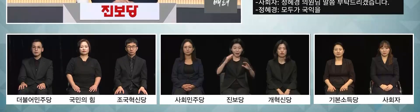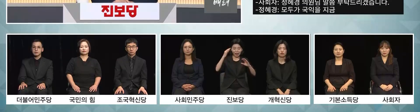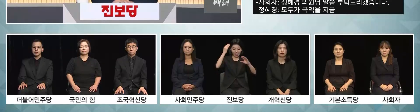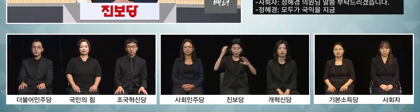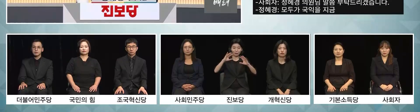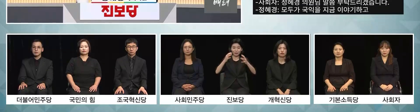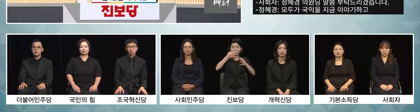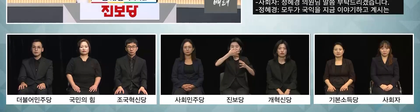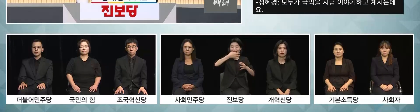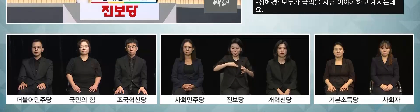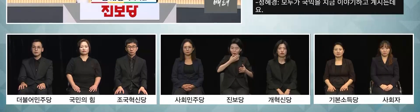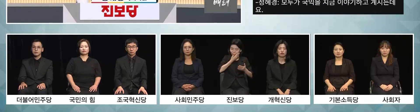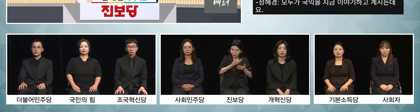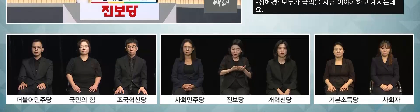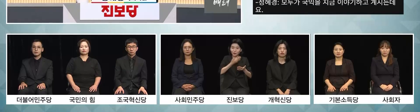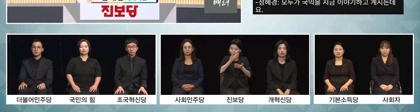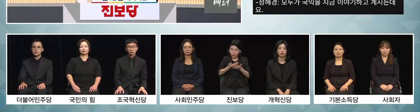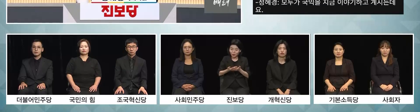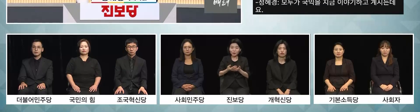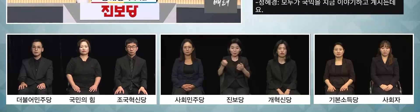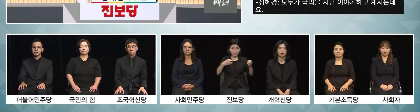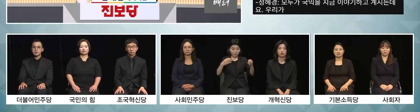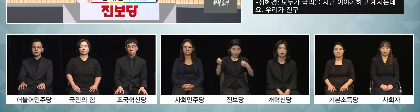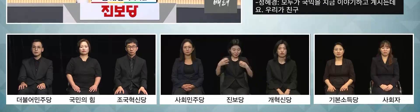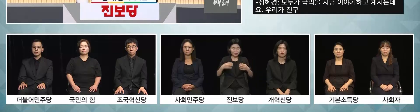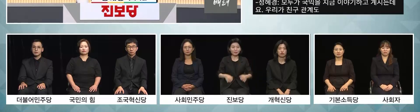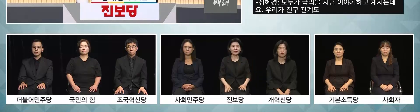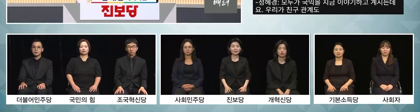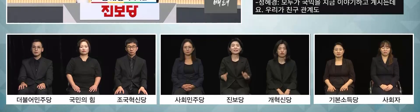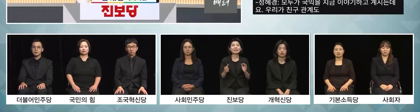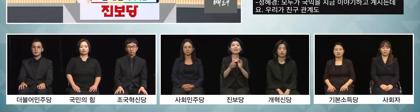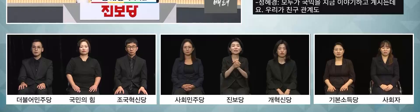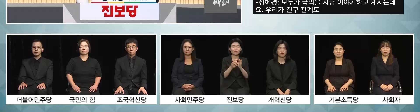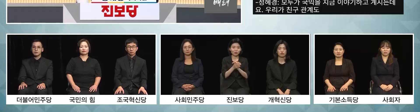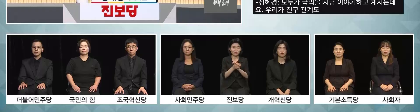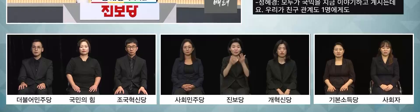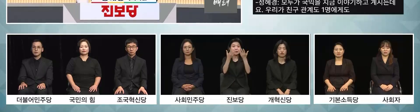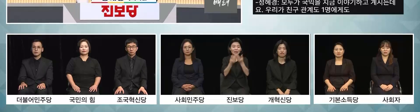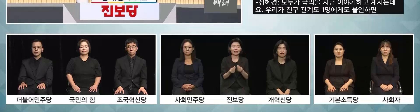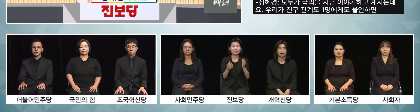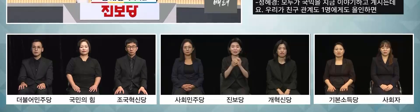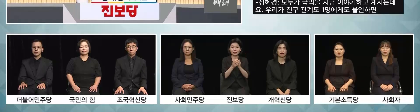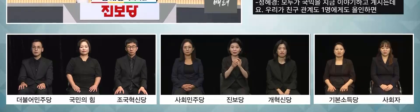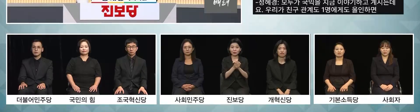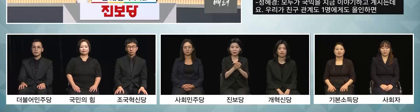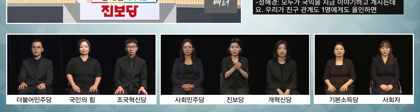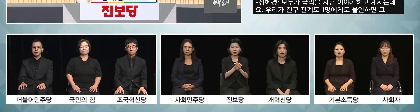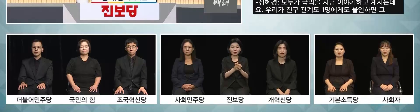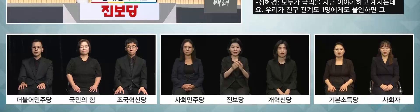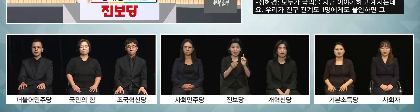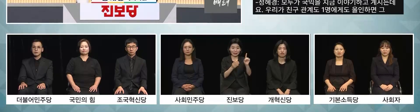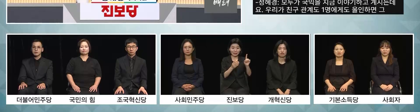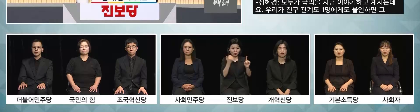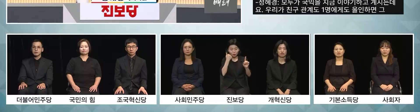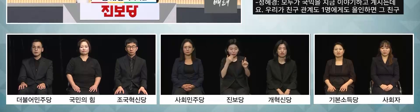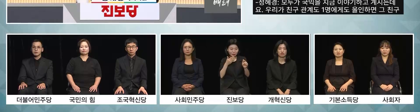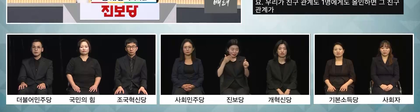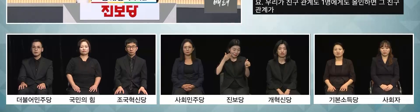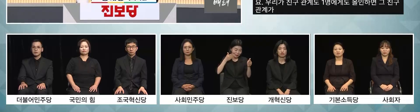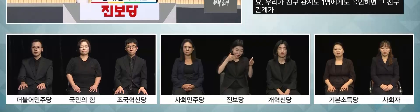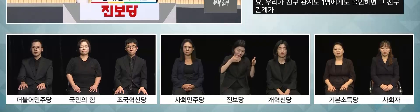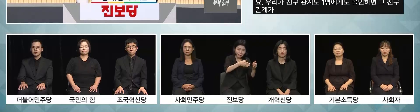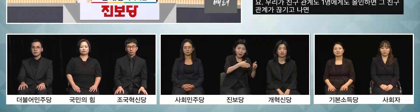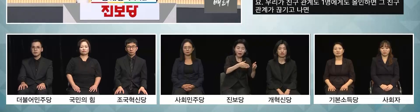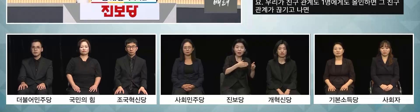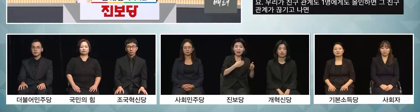계시는데요. 우리가 친구 관계도 한 명에게만 올인하면 그 친구 관계가 끊기고 나면은 낙동강 오리알